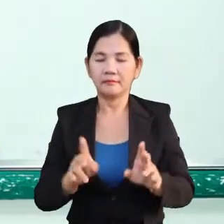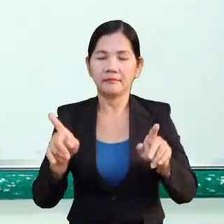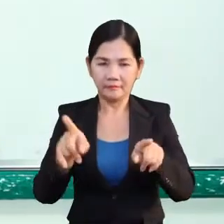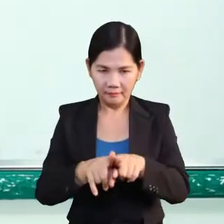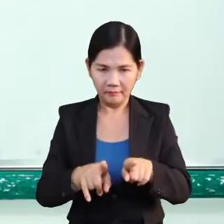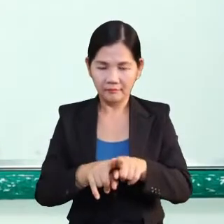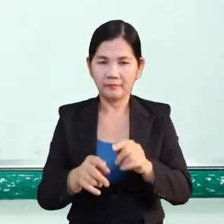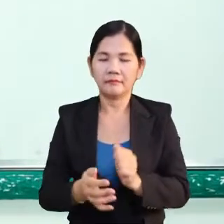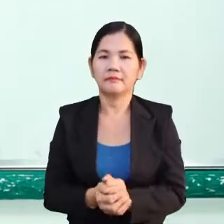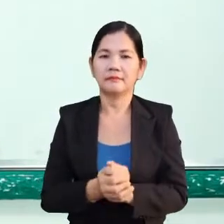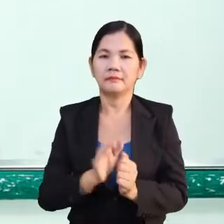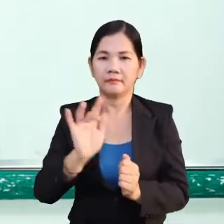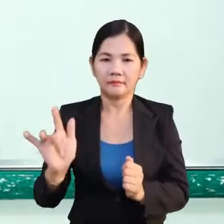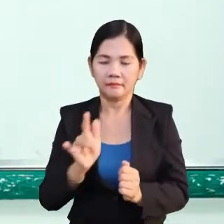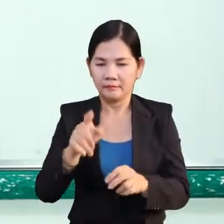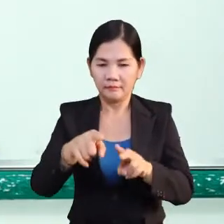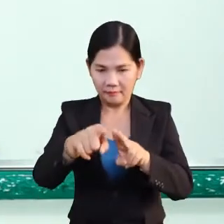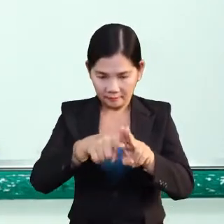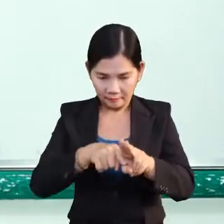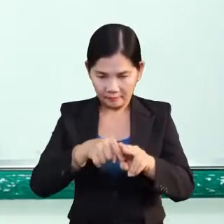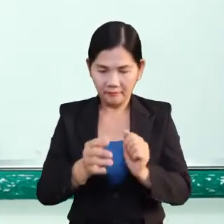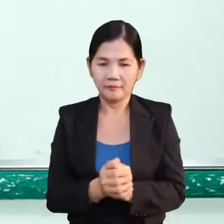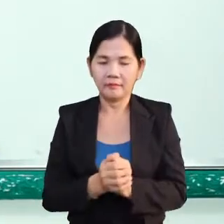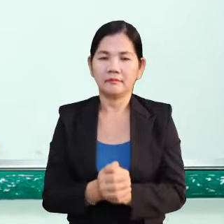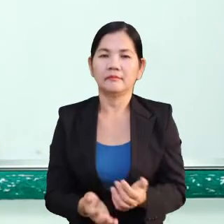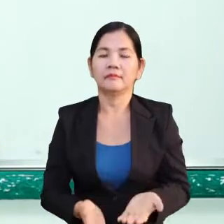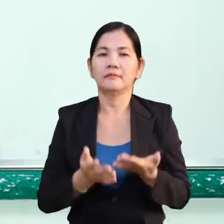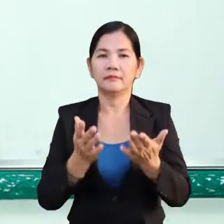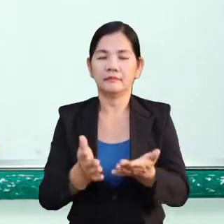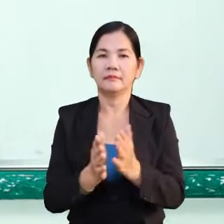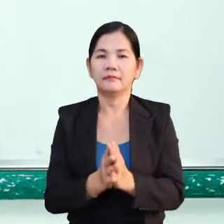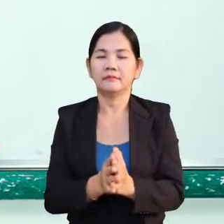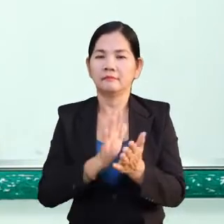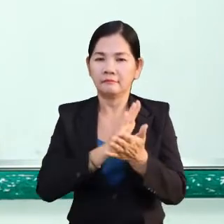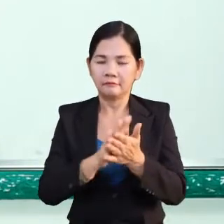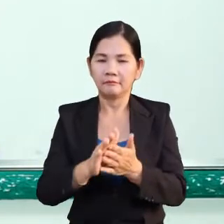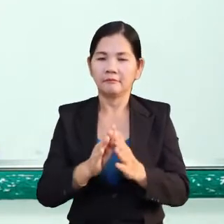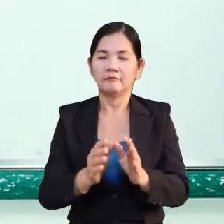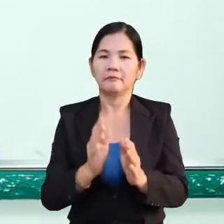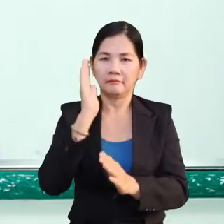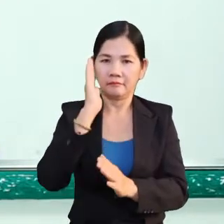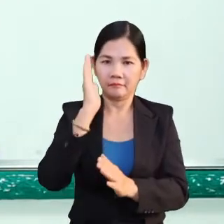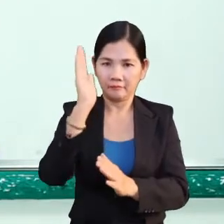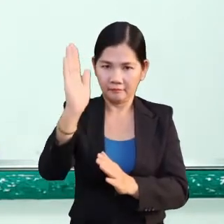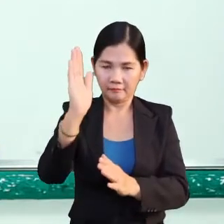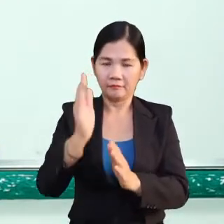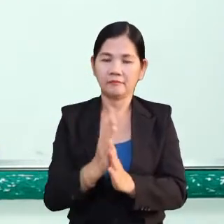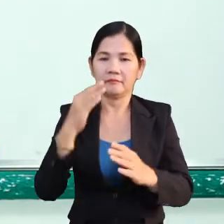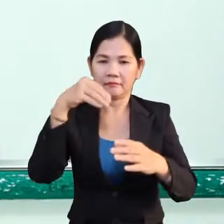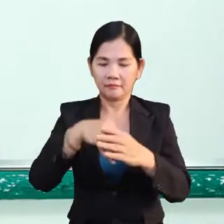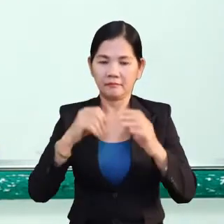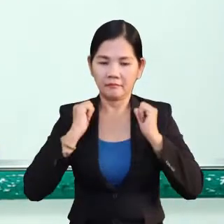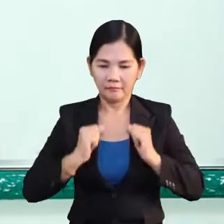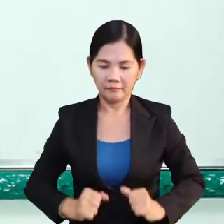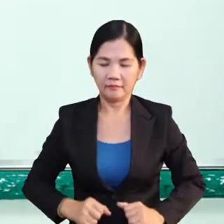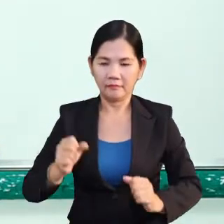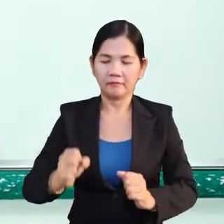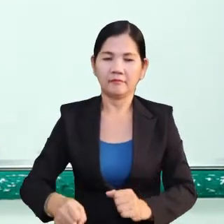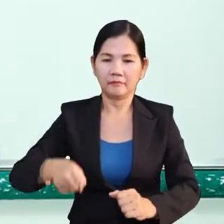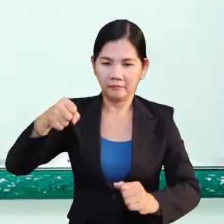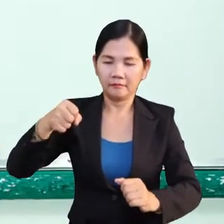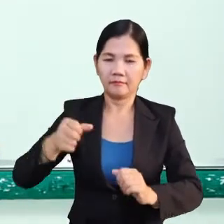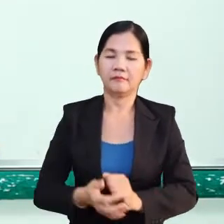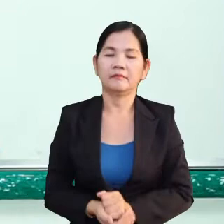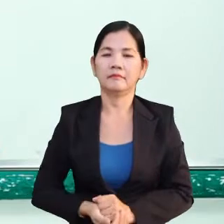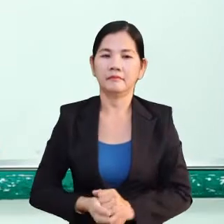ននេះណានេះយើងប្រើបន្ទាត់សម្រាប់ដាក់មកគូដើម្បីឲ្យវាត្រង់ចាអញ្ចឹងក៏យើងដាក់ចូលនៅក្នុងកាតា